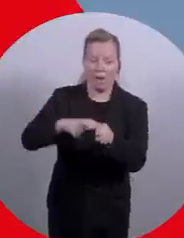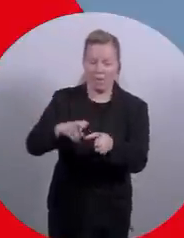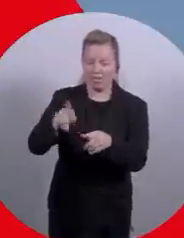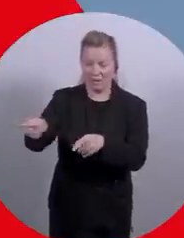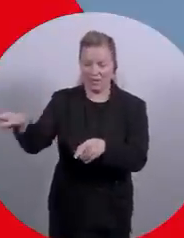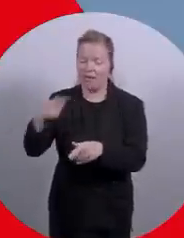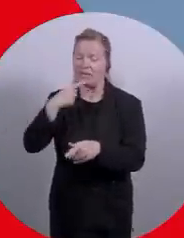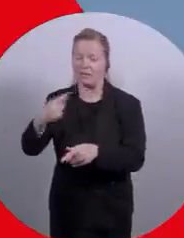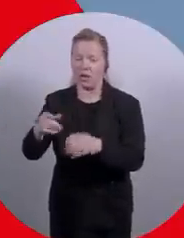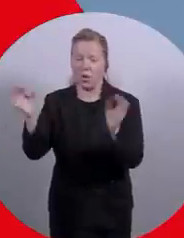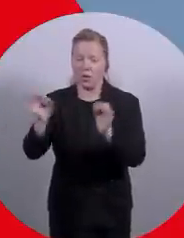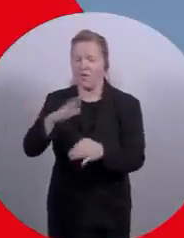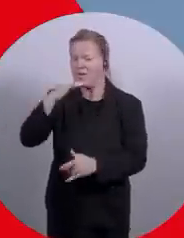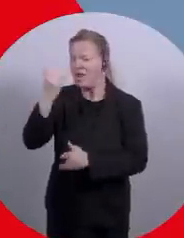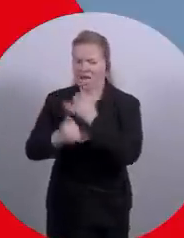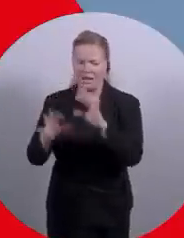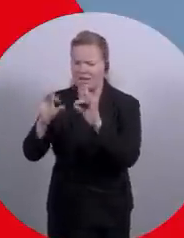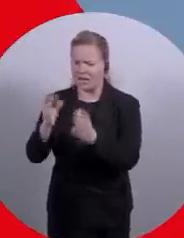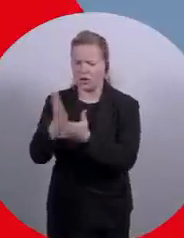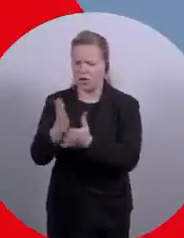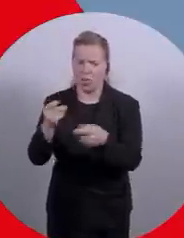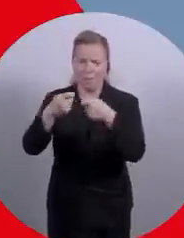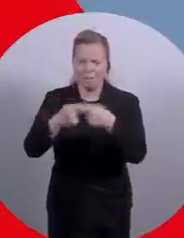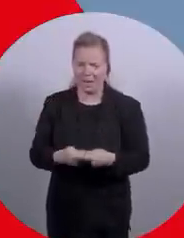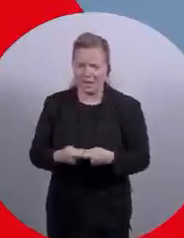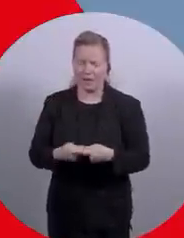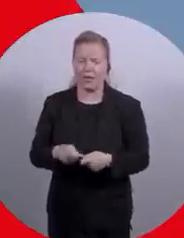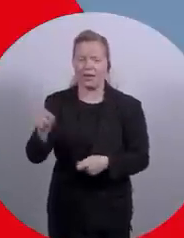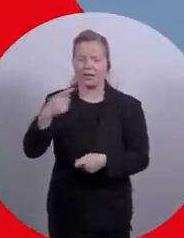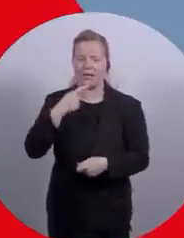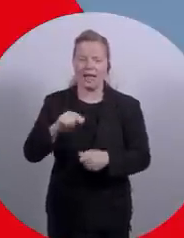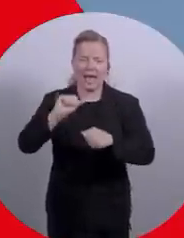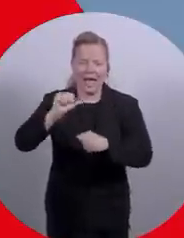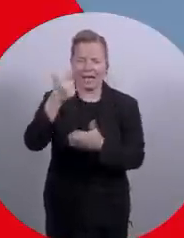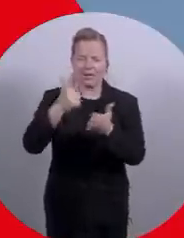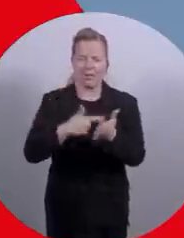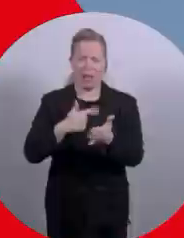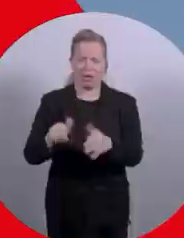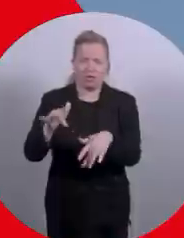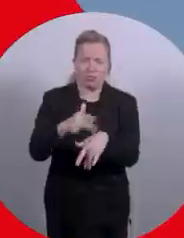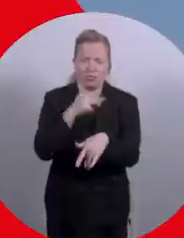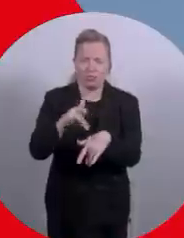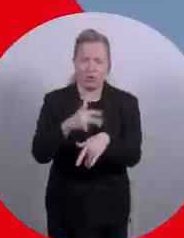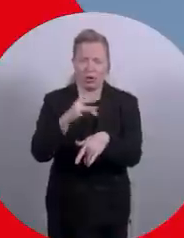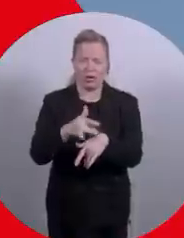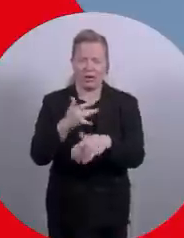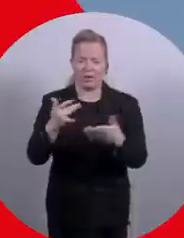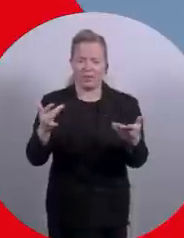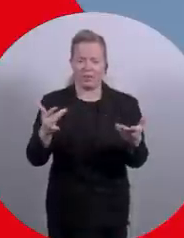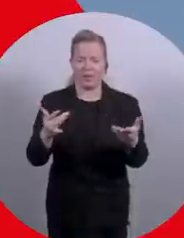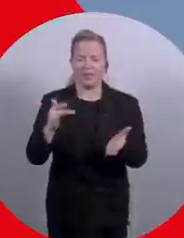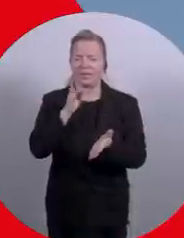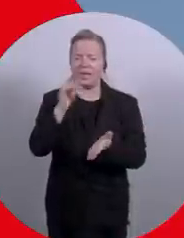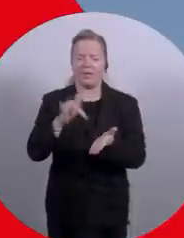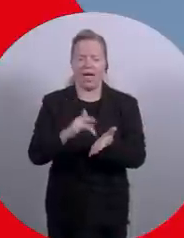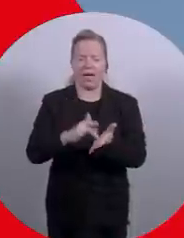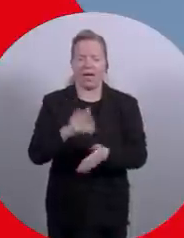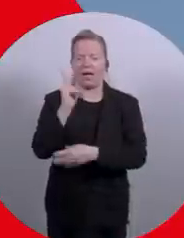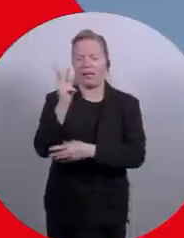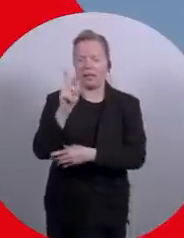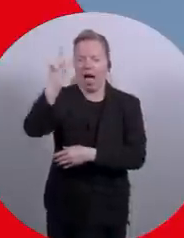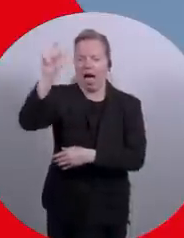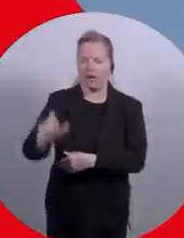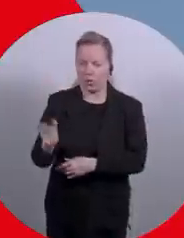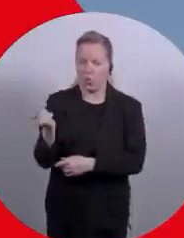und auf viele die schon Jahrzehnte lang mitgezahlt dass sie zum ersten Mal spielen dass sie nicht kommen wegen irgendein Kandidaten ja vielleicht da